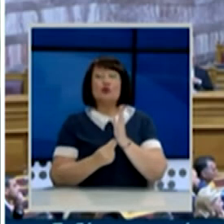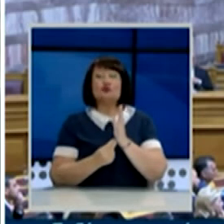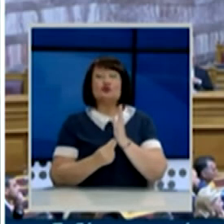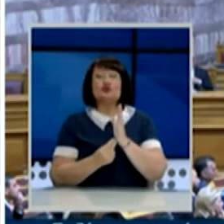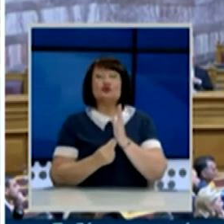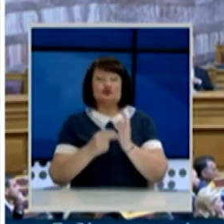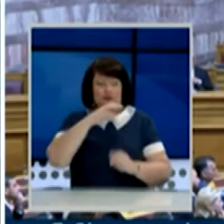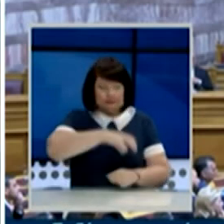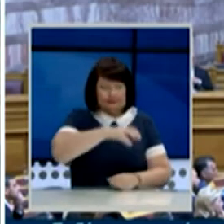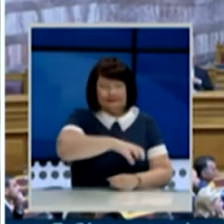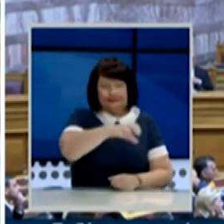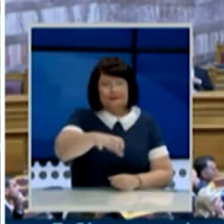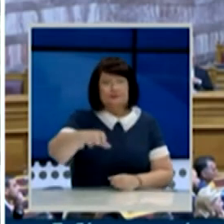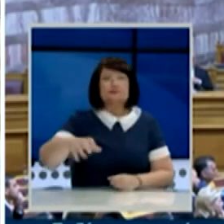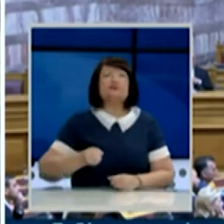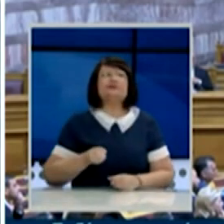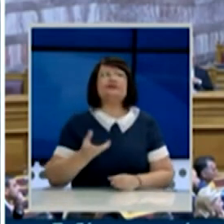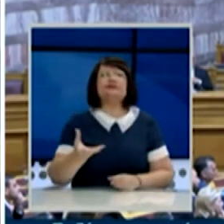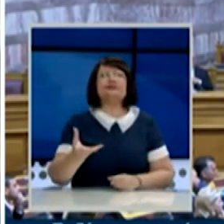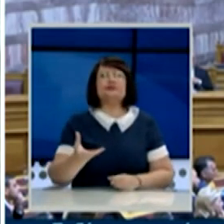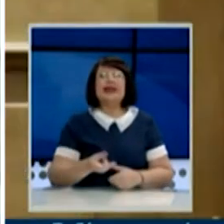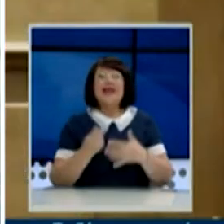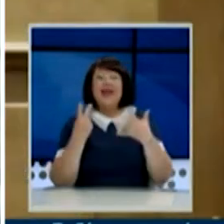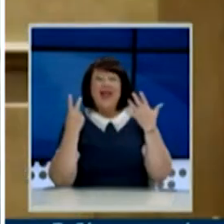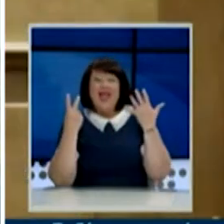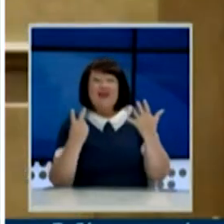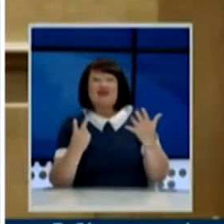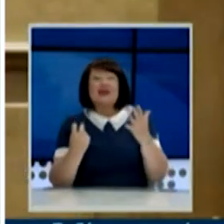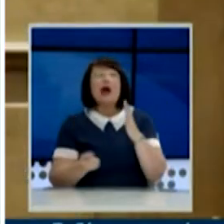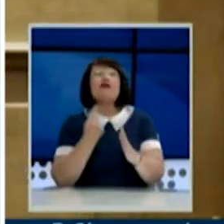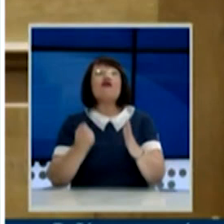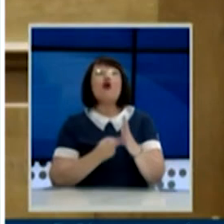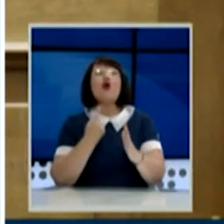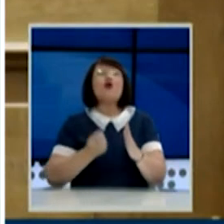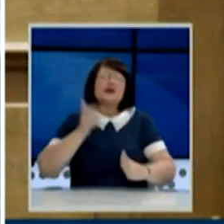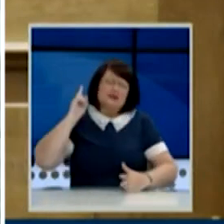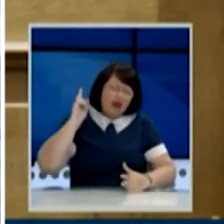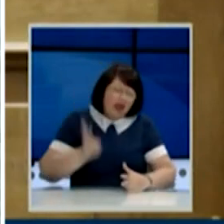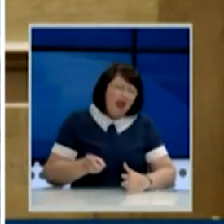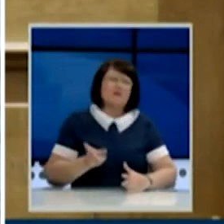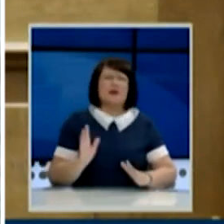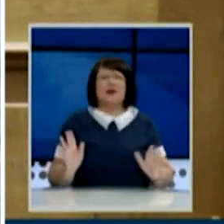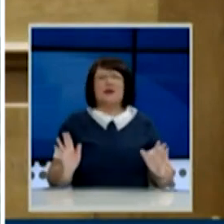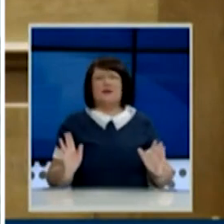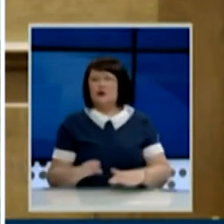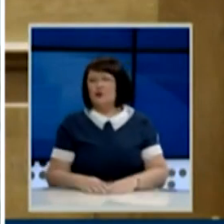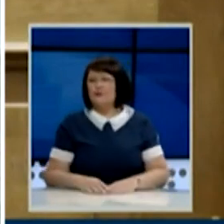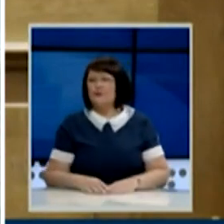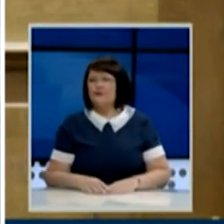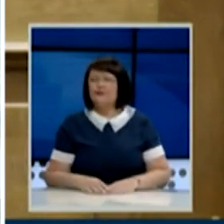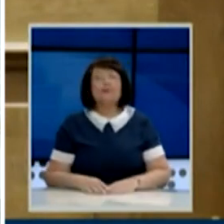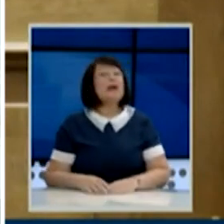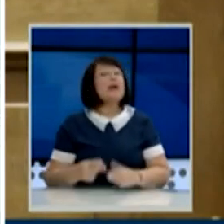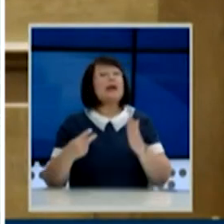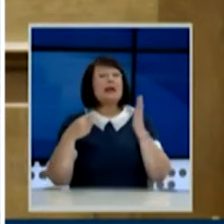2 χρόνια, ο κ. Μητσοτάκης, μετά από τις αντίστοιχες καταστροφικές πυρκαγιές που είχαμε στην Βαρυμπόμπη και στη Βόρεια Εύβοια, ίδρυσε